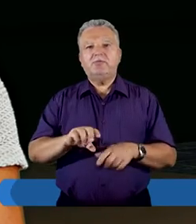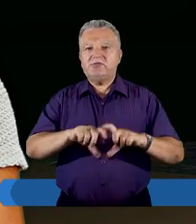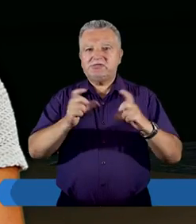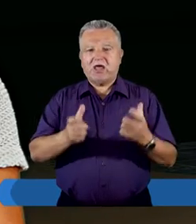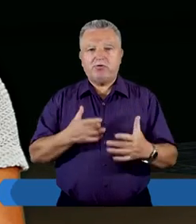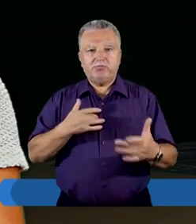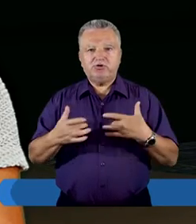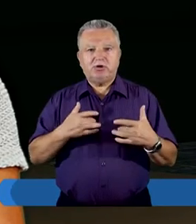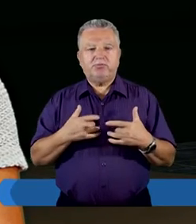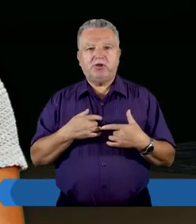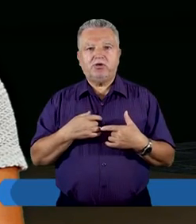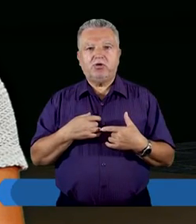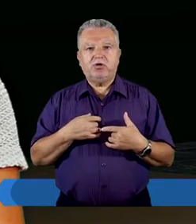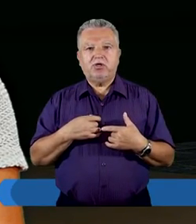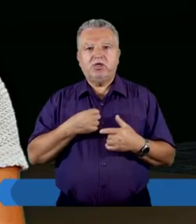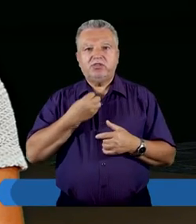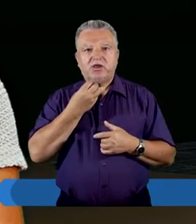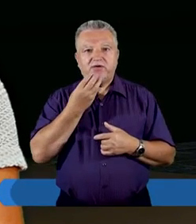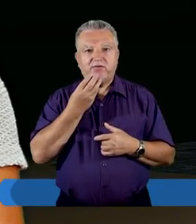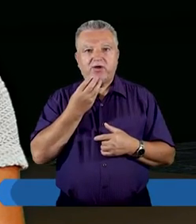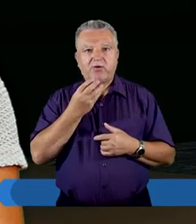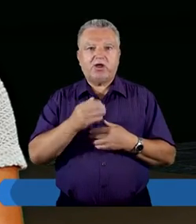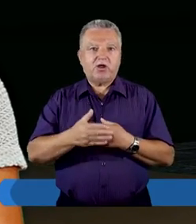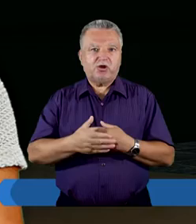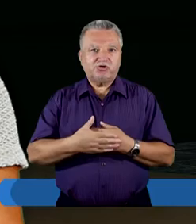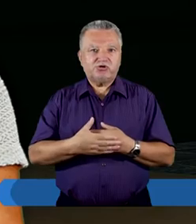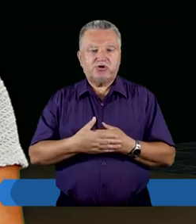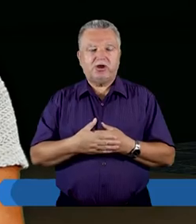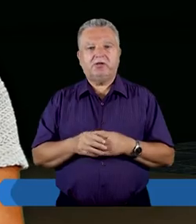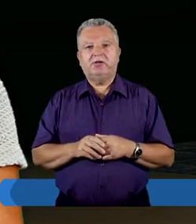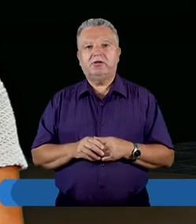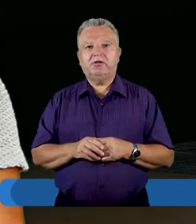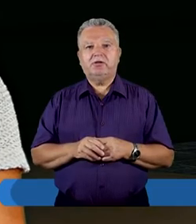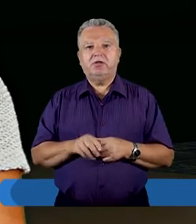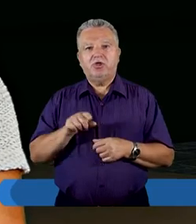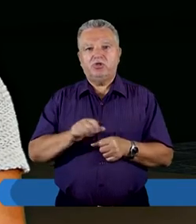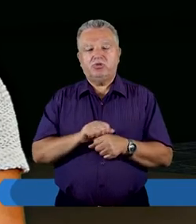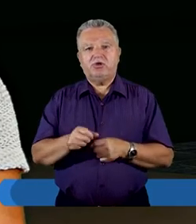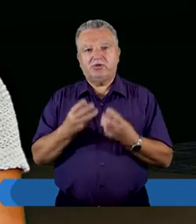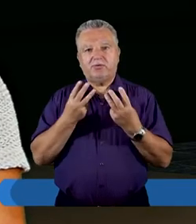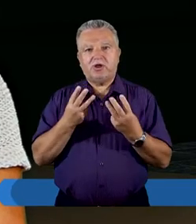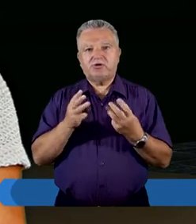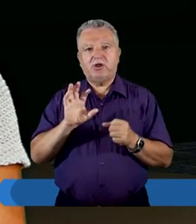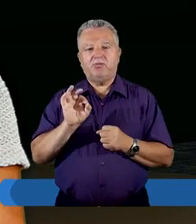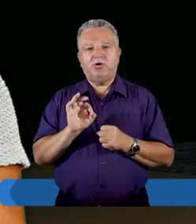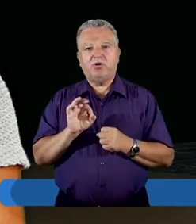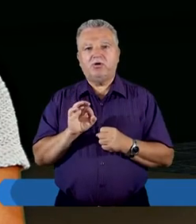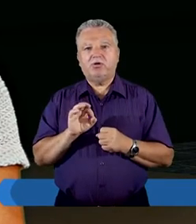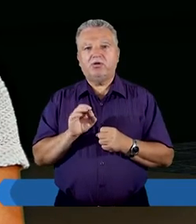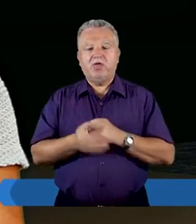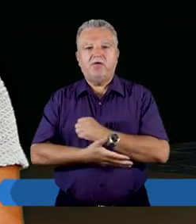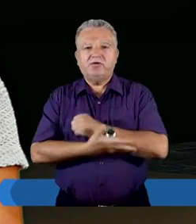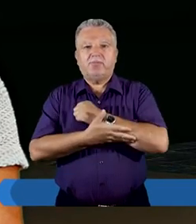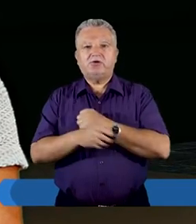cierpieniu również wytrwała i była przy nim żona. Jego żona. I to jest bardzo ważne, bo wsparcie